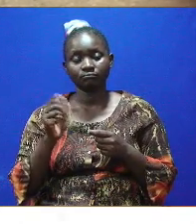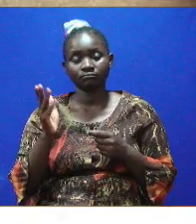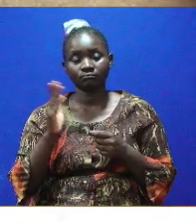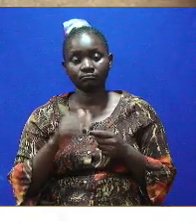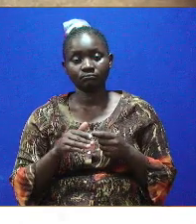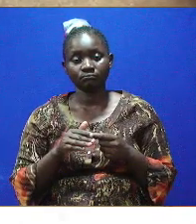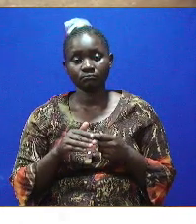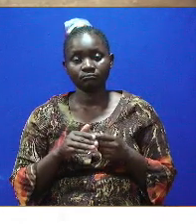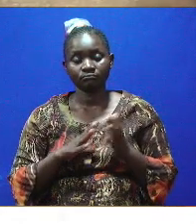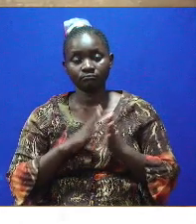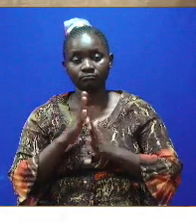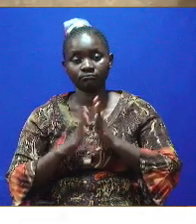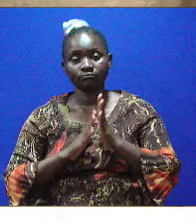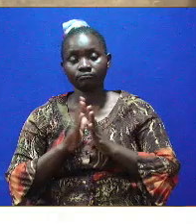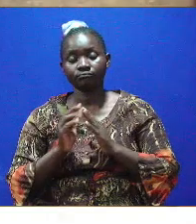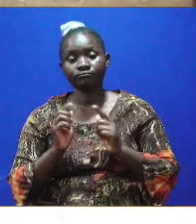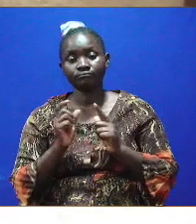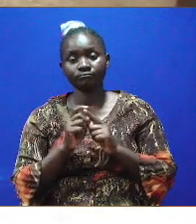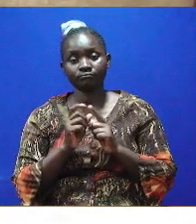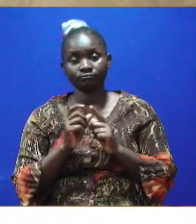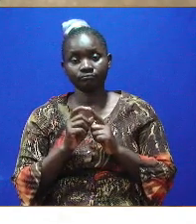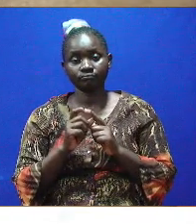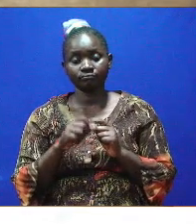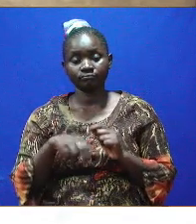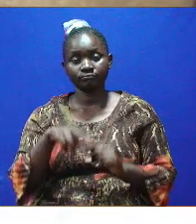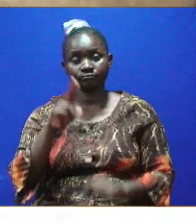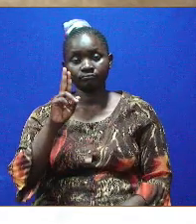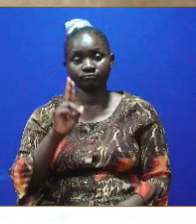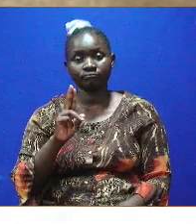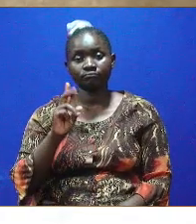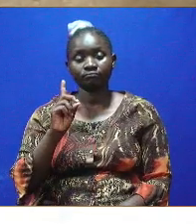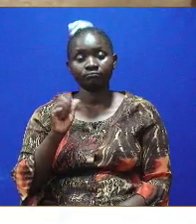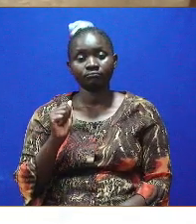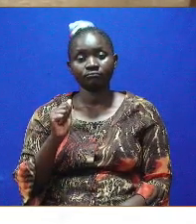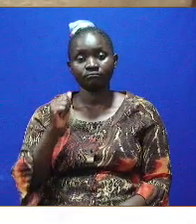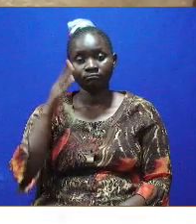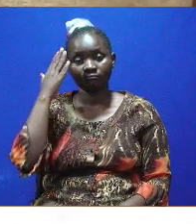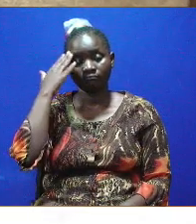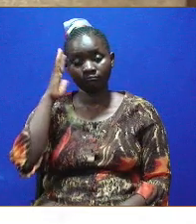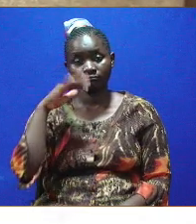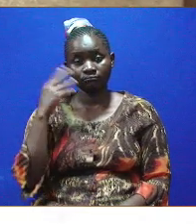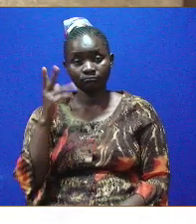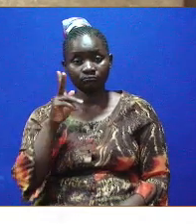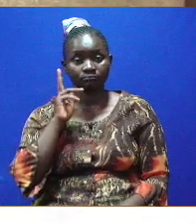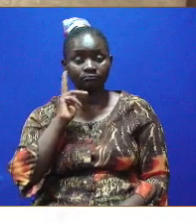eso kubanga mangana ya UDA kumanya na kigusi